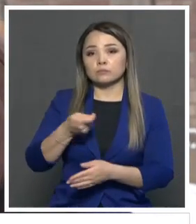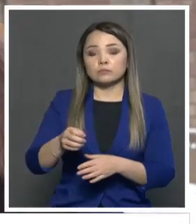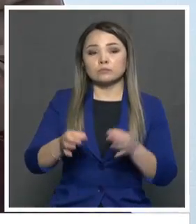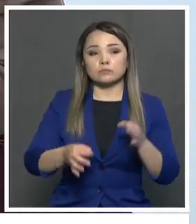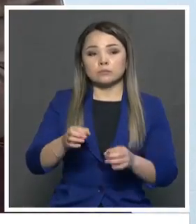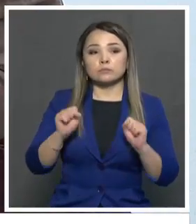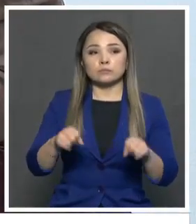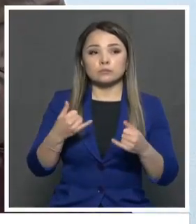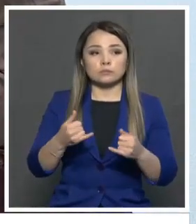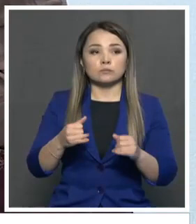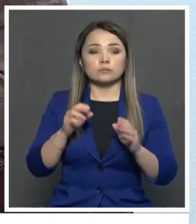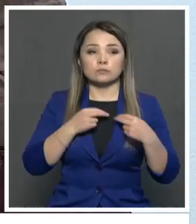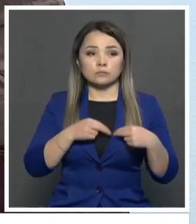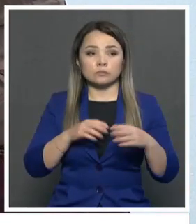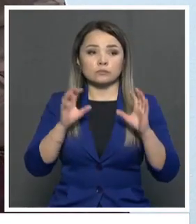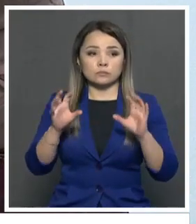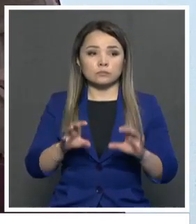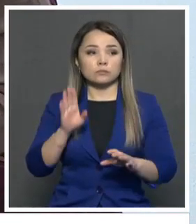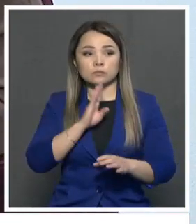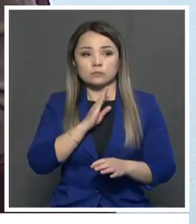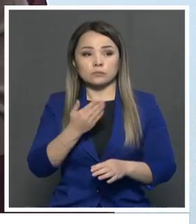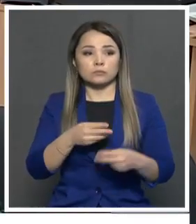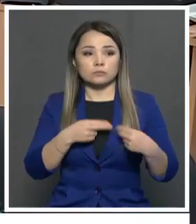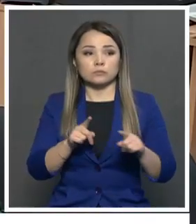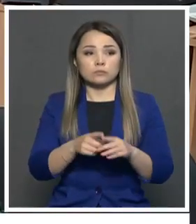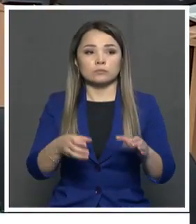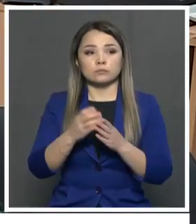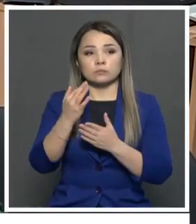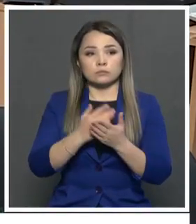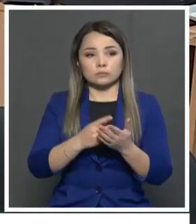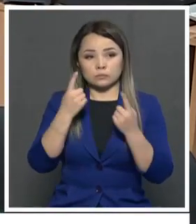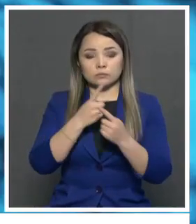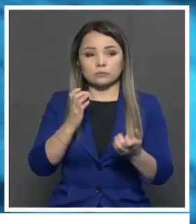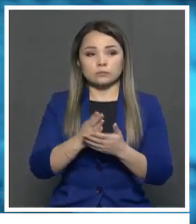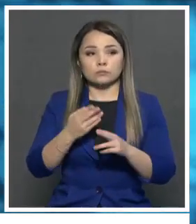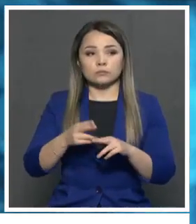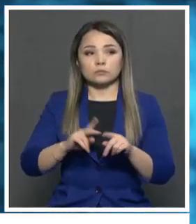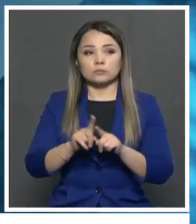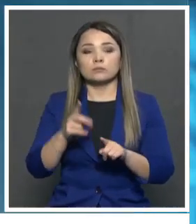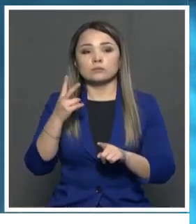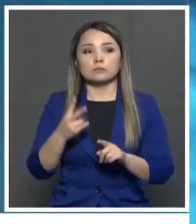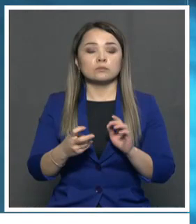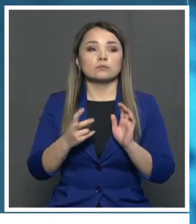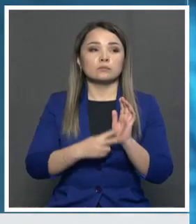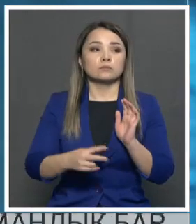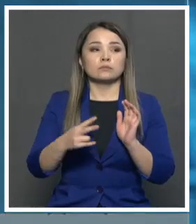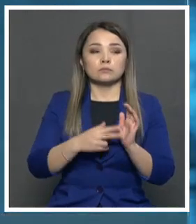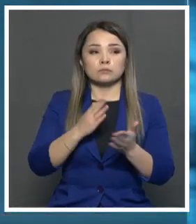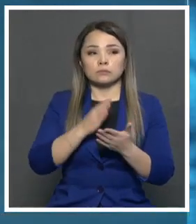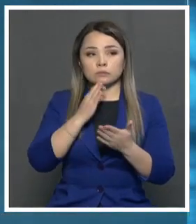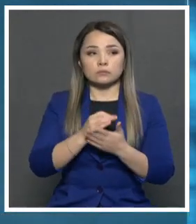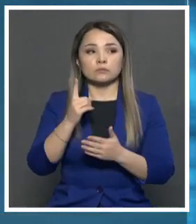алады. Еңбек кодексінде әйелдер еңбегін пайдалануды шектейтін жұмыстардың тізімі жарияланған. Бастапқыда бұл тізімге 287 қызмет түрі еніп,